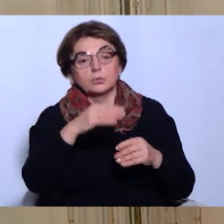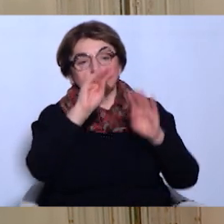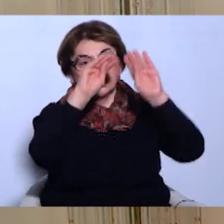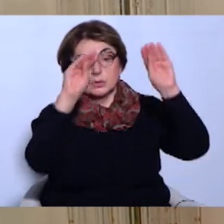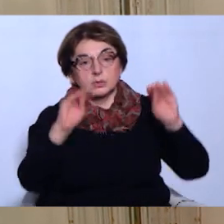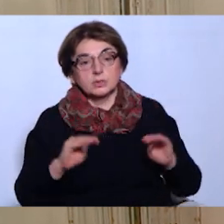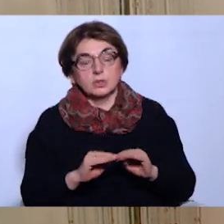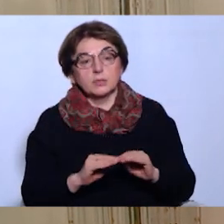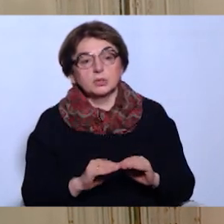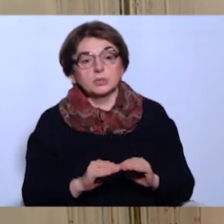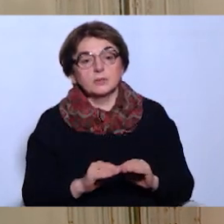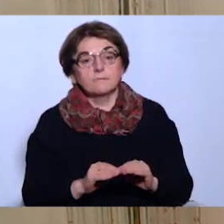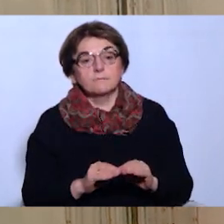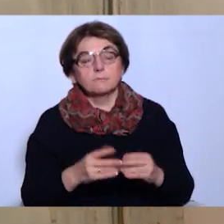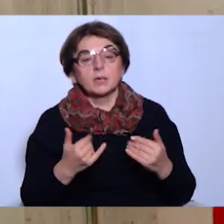პერიოდულობის სისტემაში.